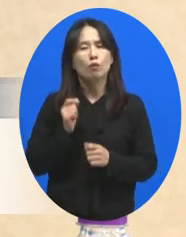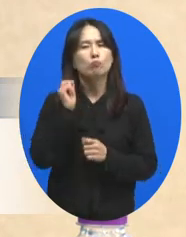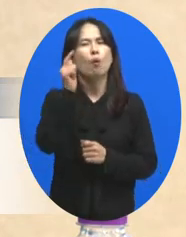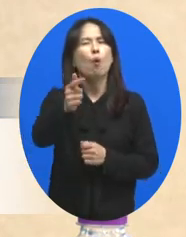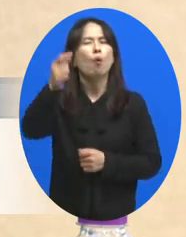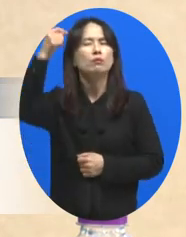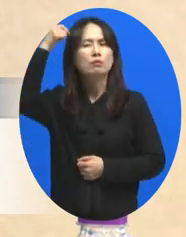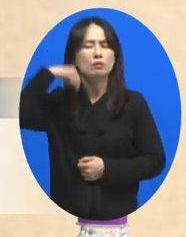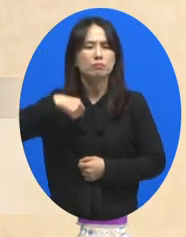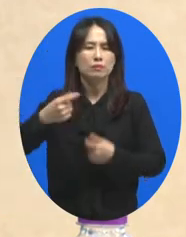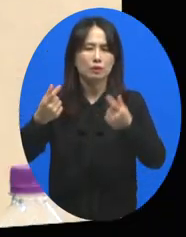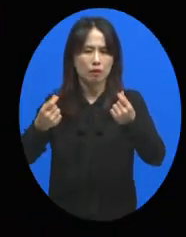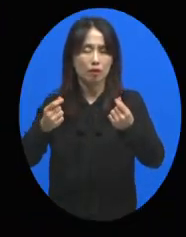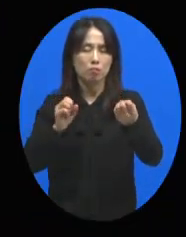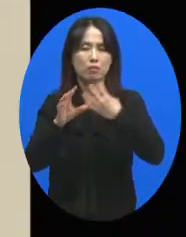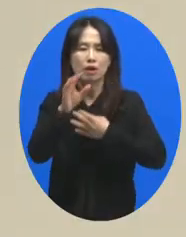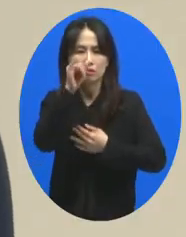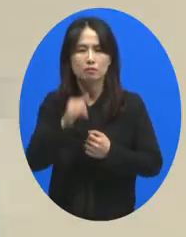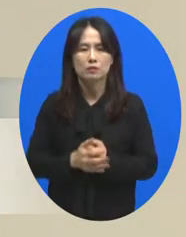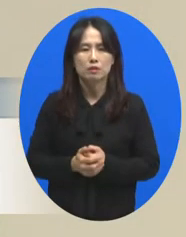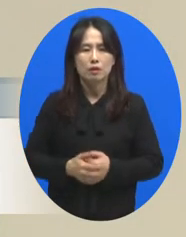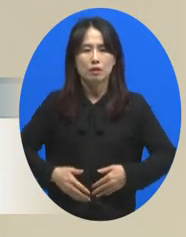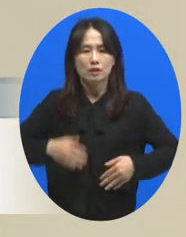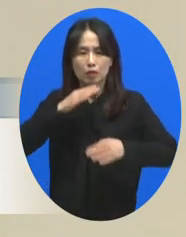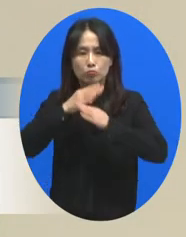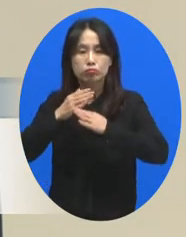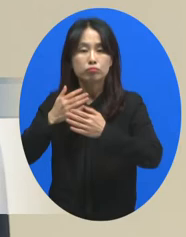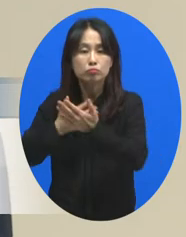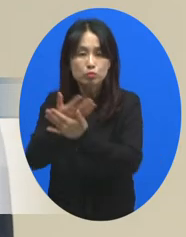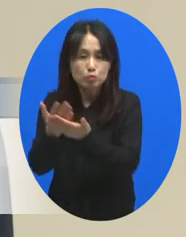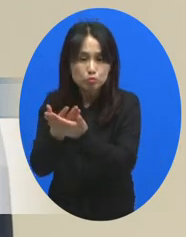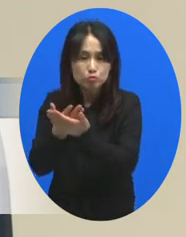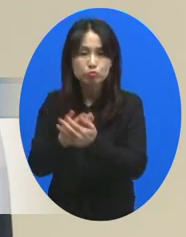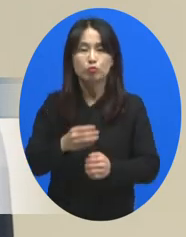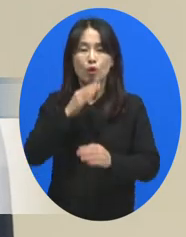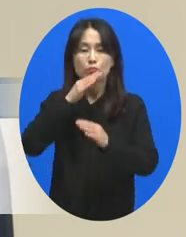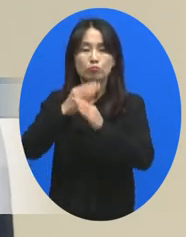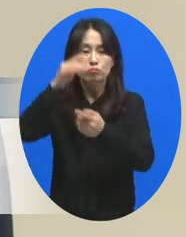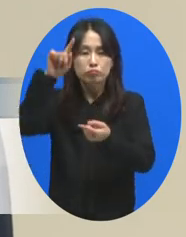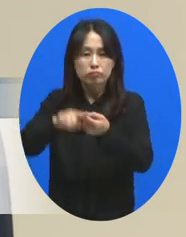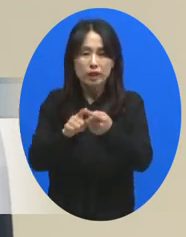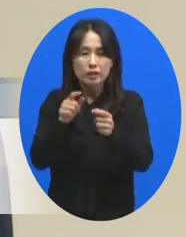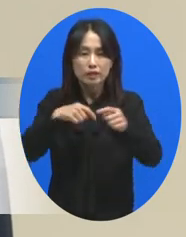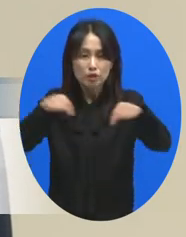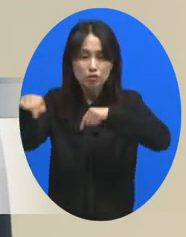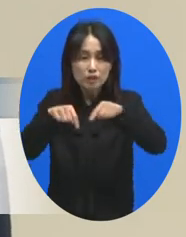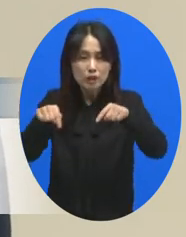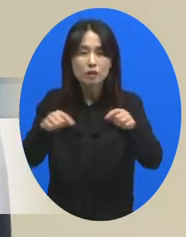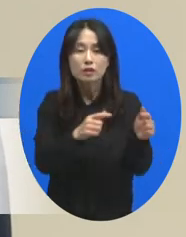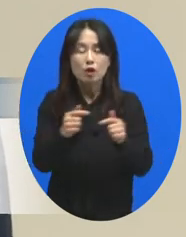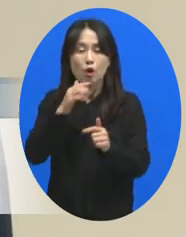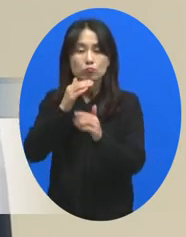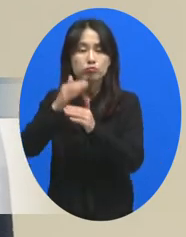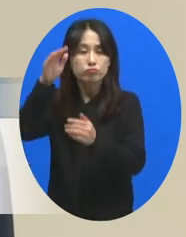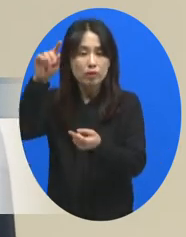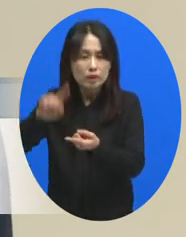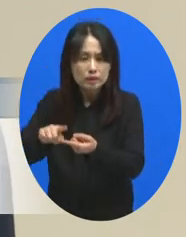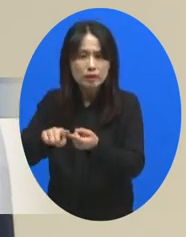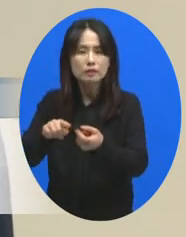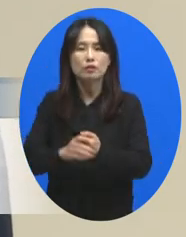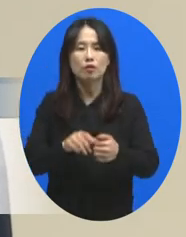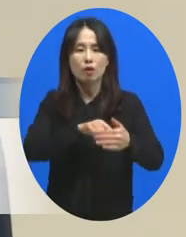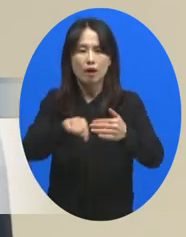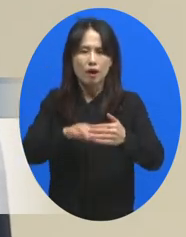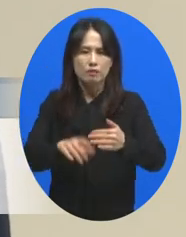먼 얘기인 것 같은데. 남북 교류든 대북 정책이든 이런 북한에 대해서